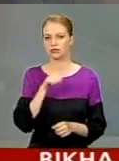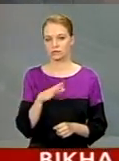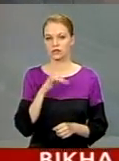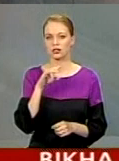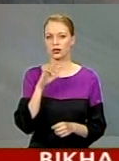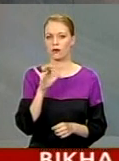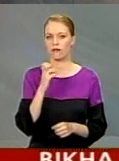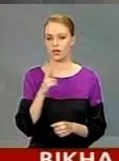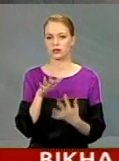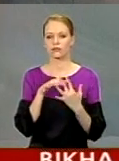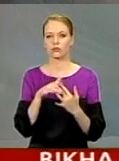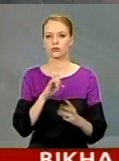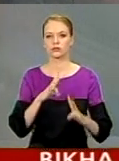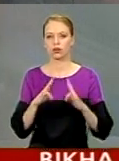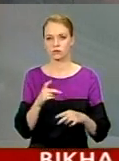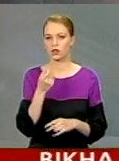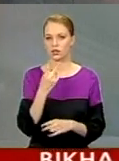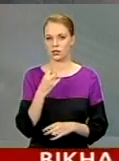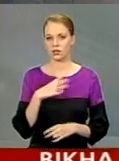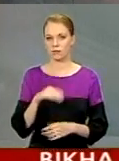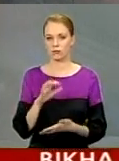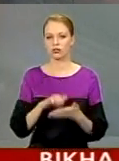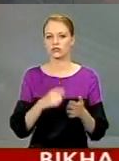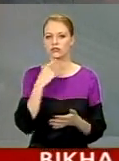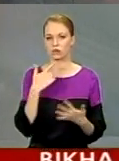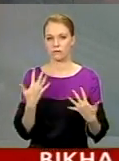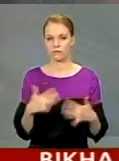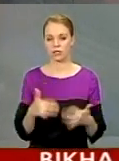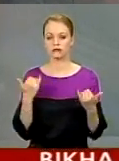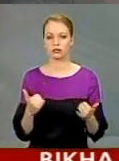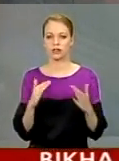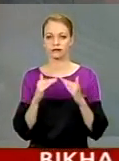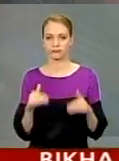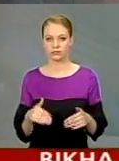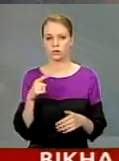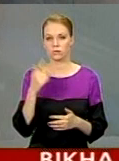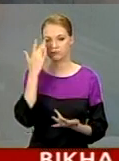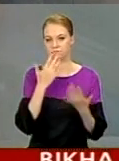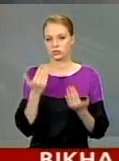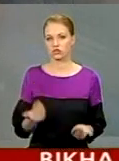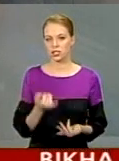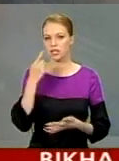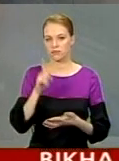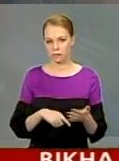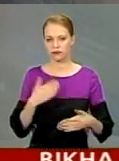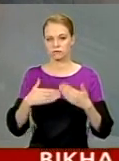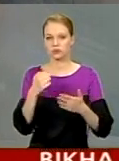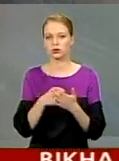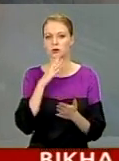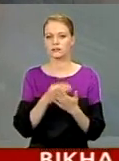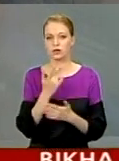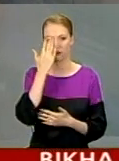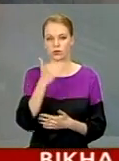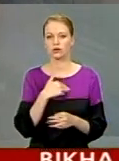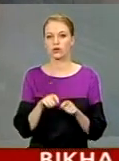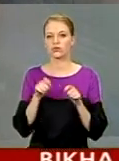Іловайськ у запеклому бою з терористами, ледь не помер через хворобу втрату. Нині вдома переосмислив життя і впевнено йде до своєї мрії.